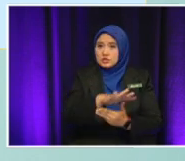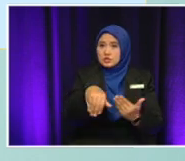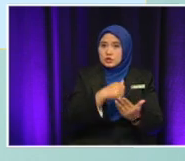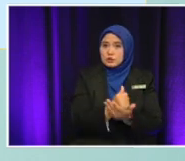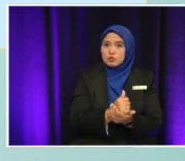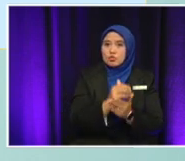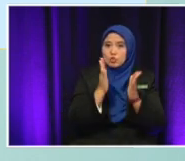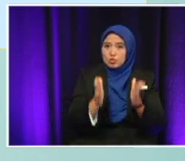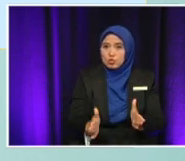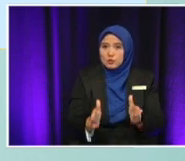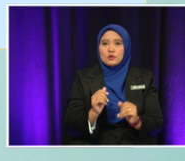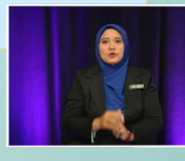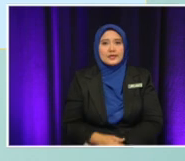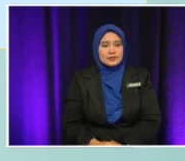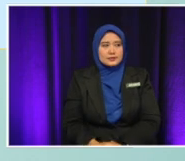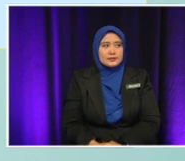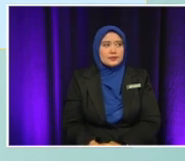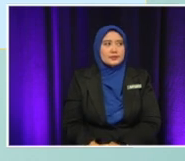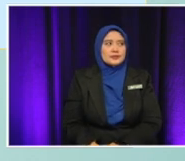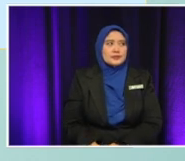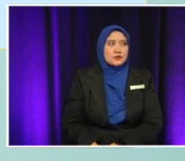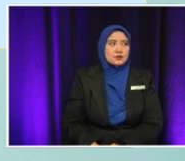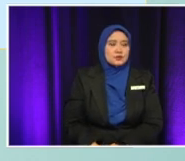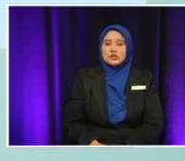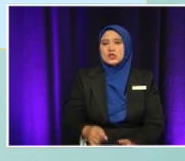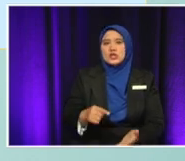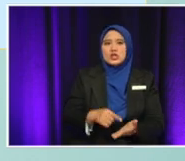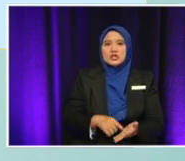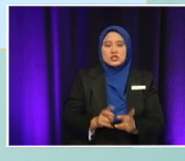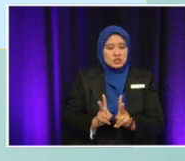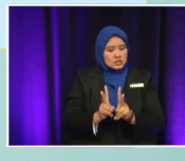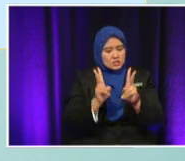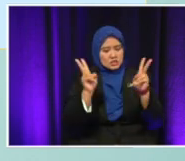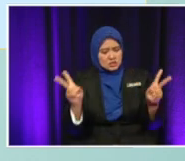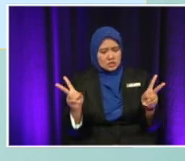penghematan agar lebih mudah dikenali dan diingati oleh pelanggan ini sangat penting juga